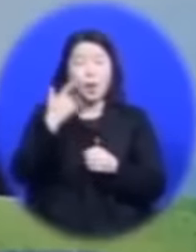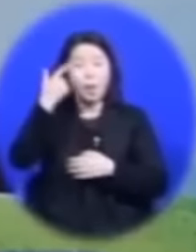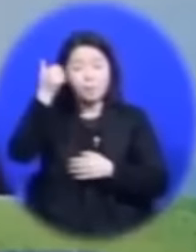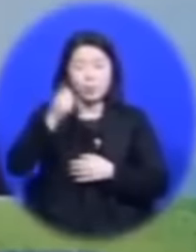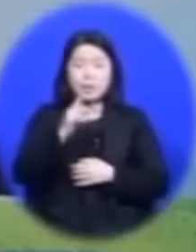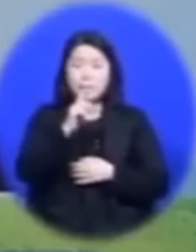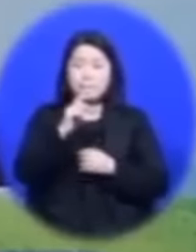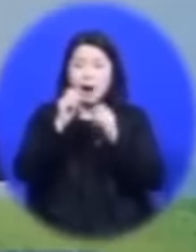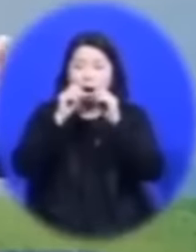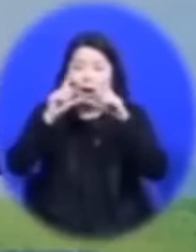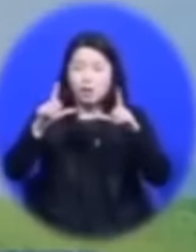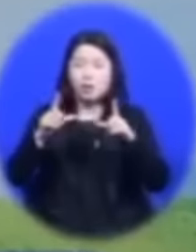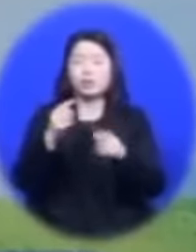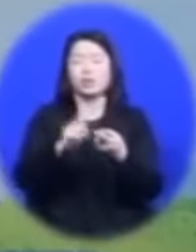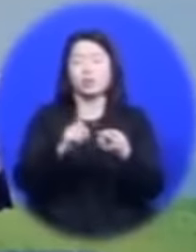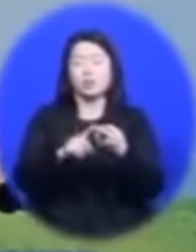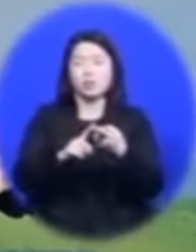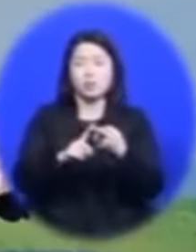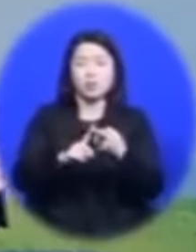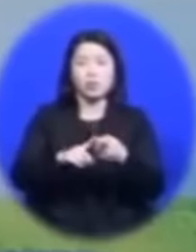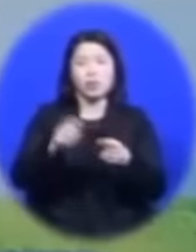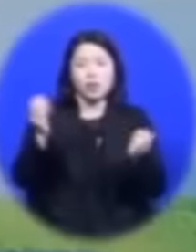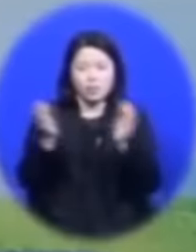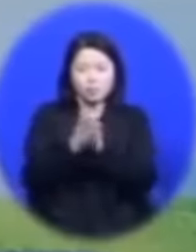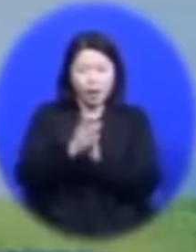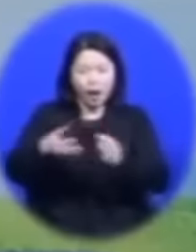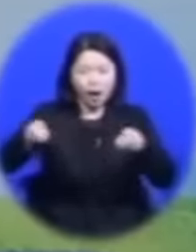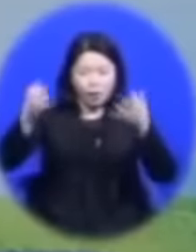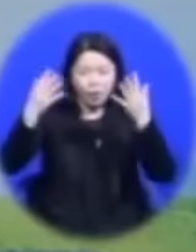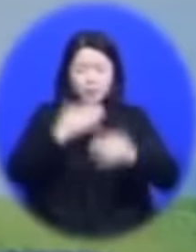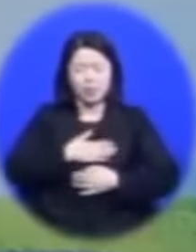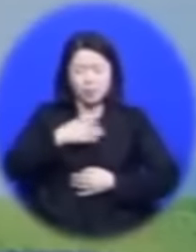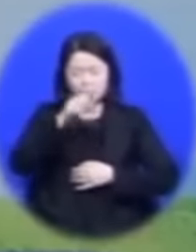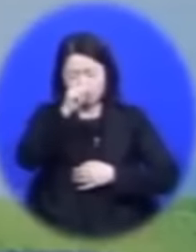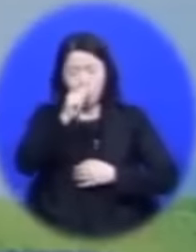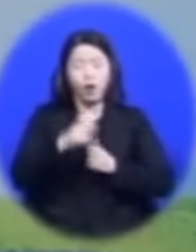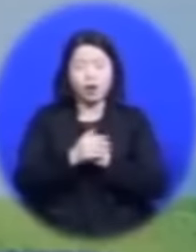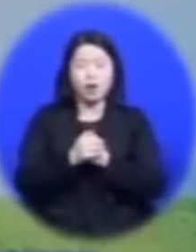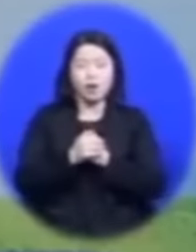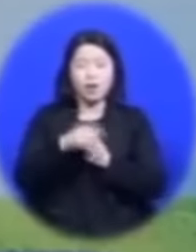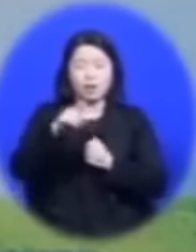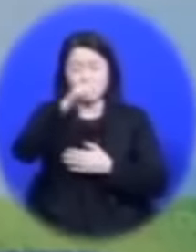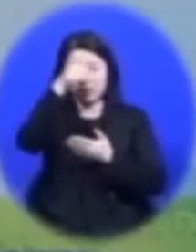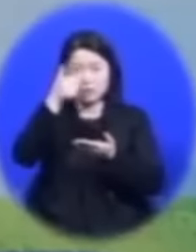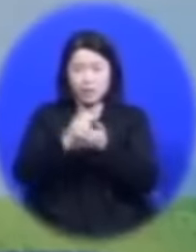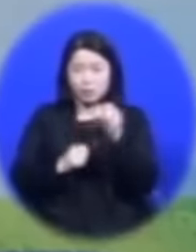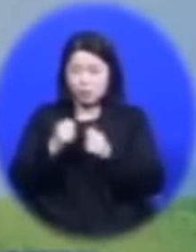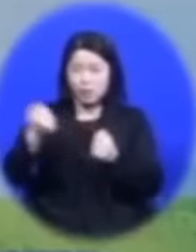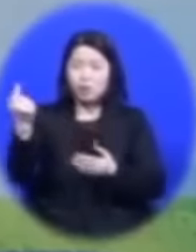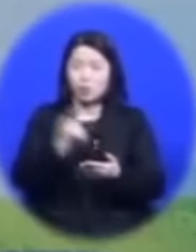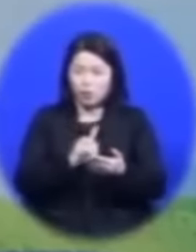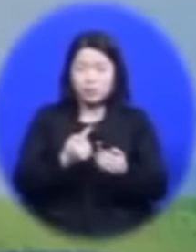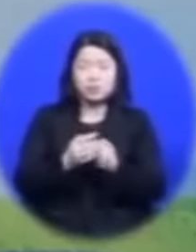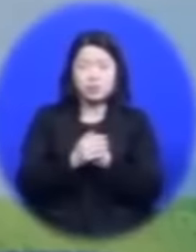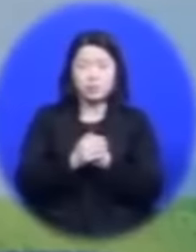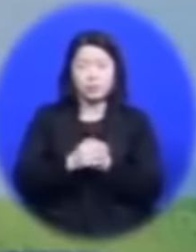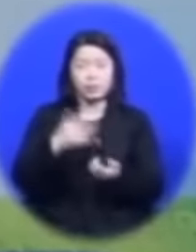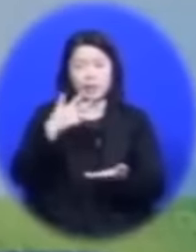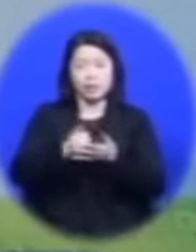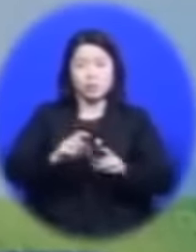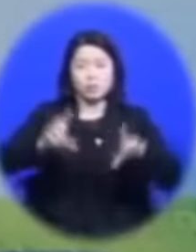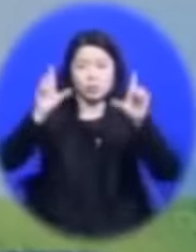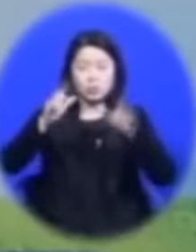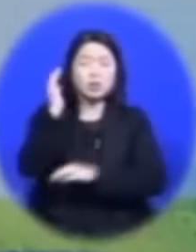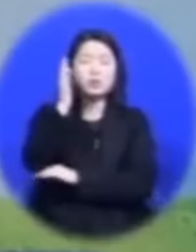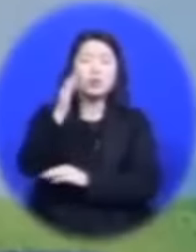소식이 들리니까 교인들이, 기도하던 교인들이 막 할렐루야 하고, 그리고는 장로님들이 달려와서 주일부터